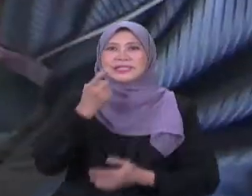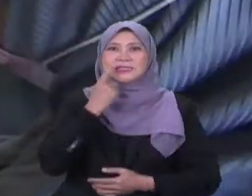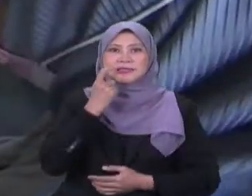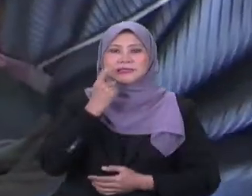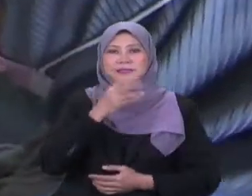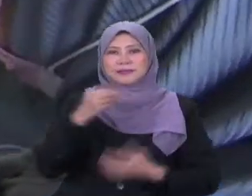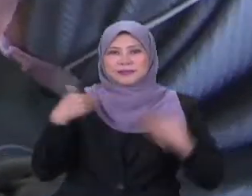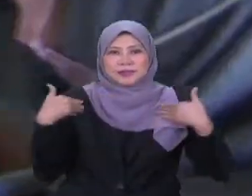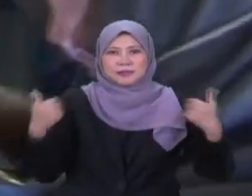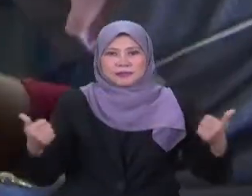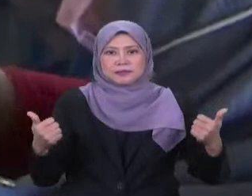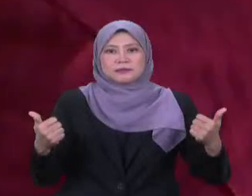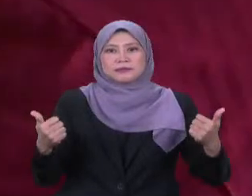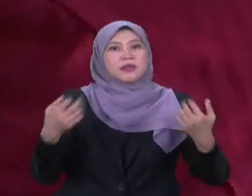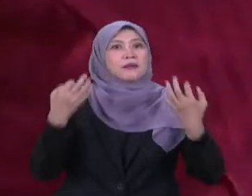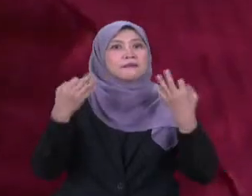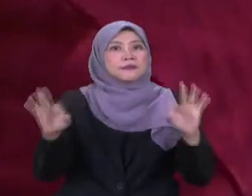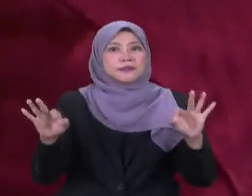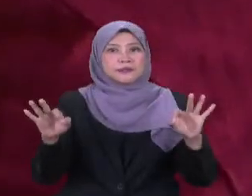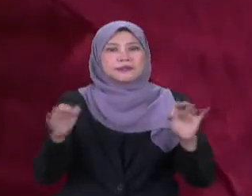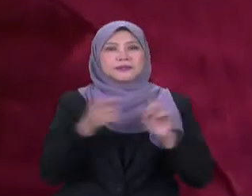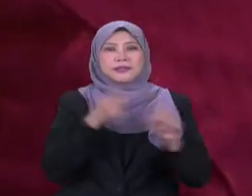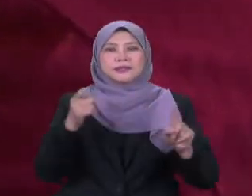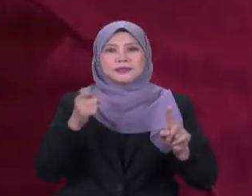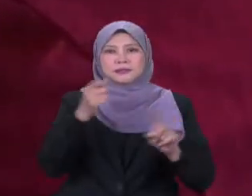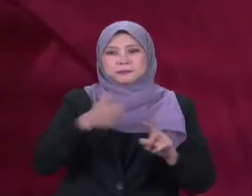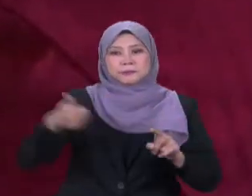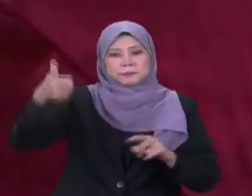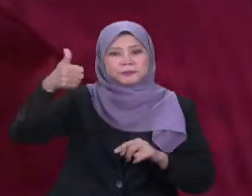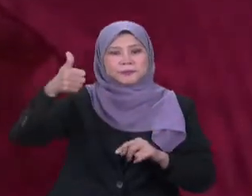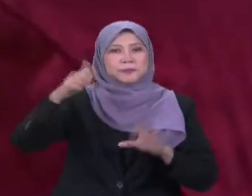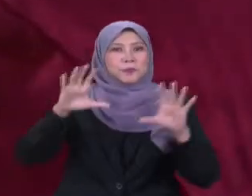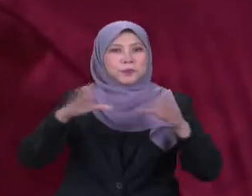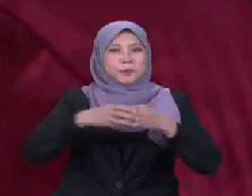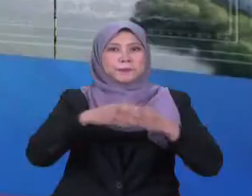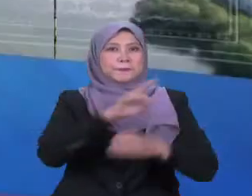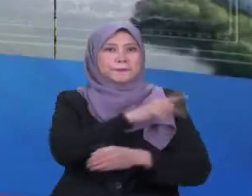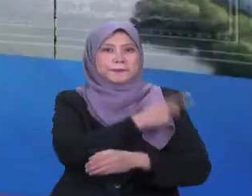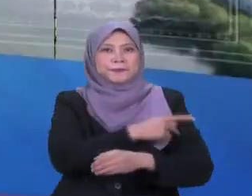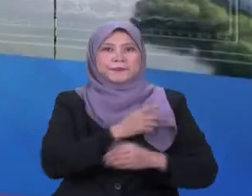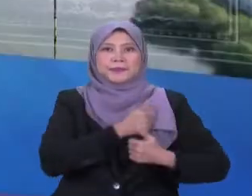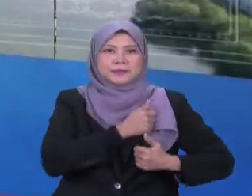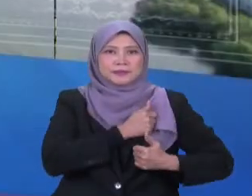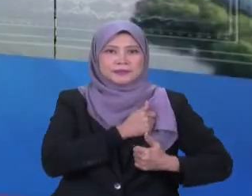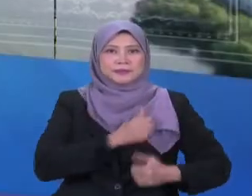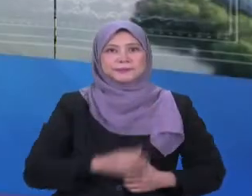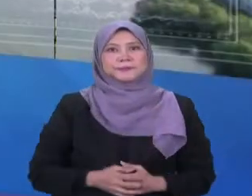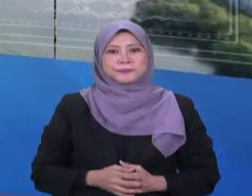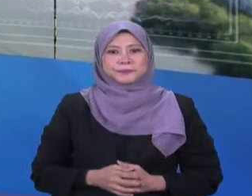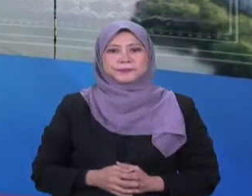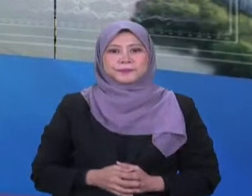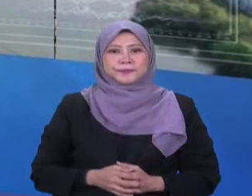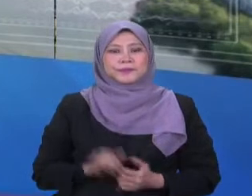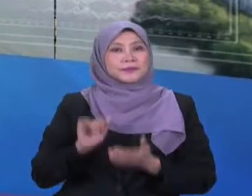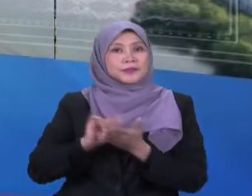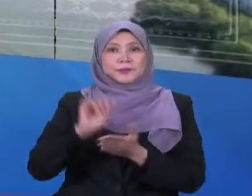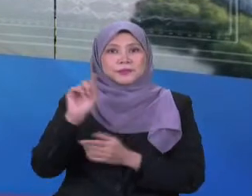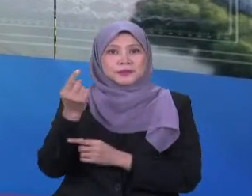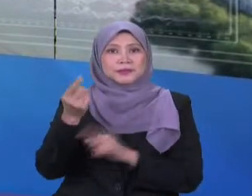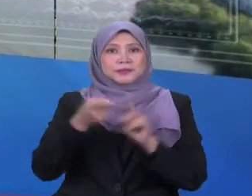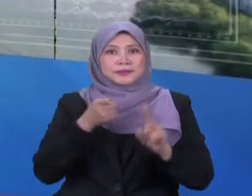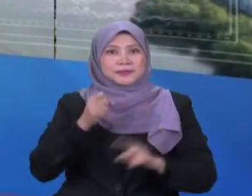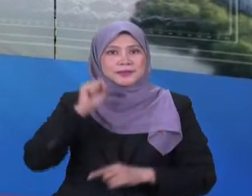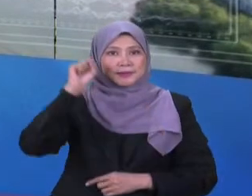dan kesehatan secara percuma oleh call kesehatan angkatan hai saudara chicken dahulu